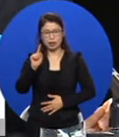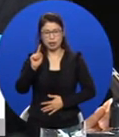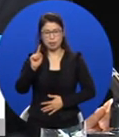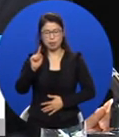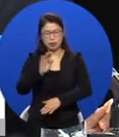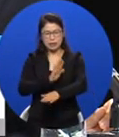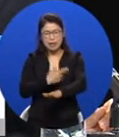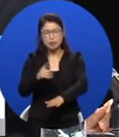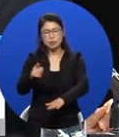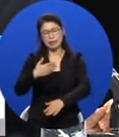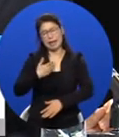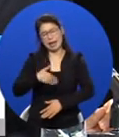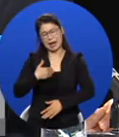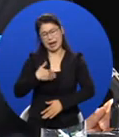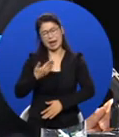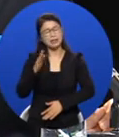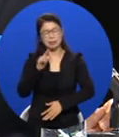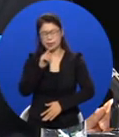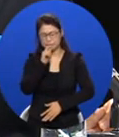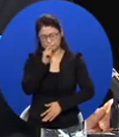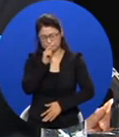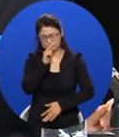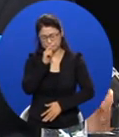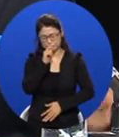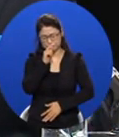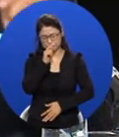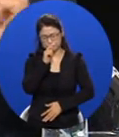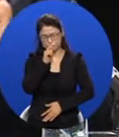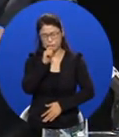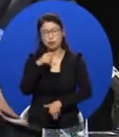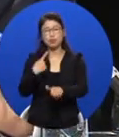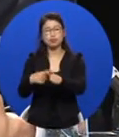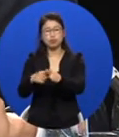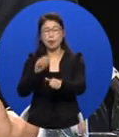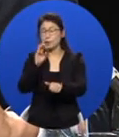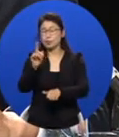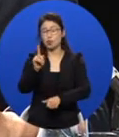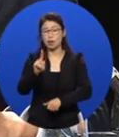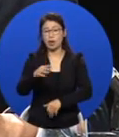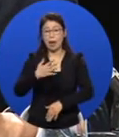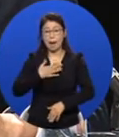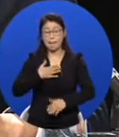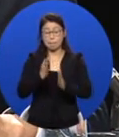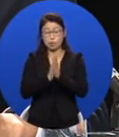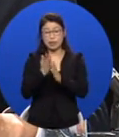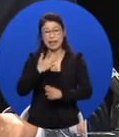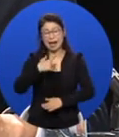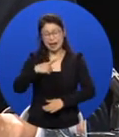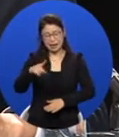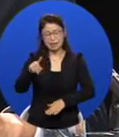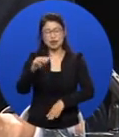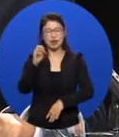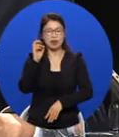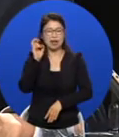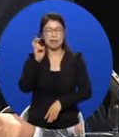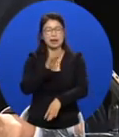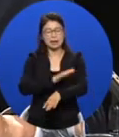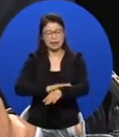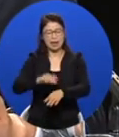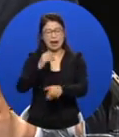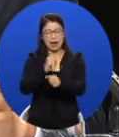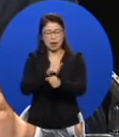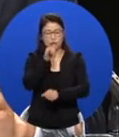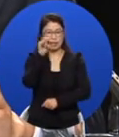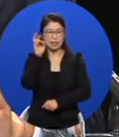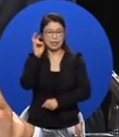알고 있습니다. 그러나 말 안 해요. 그럼 말해서 뭐합니까? 본인이 알아서 잘 하고 있겠지.